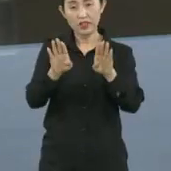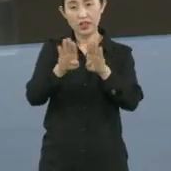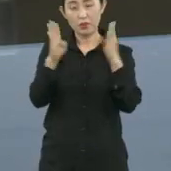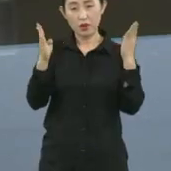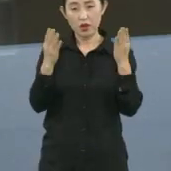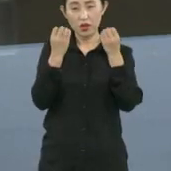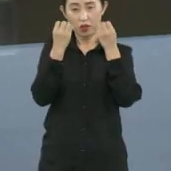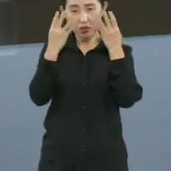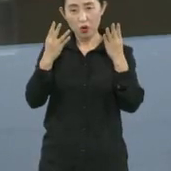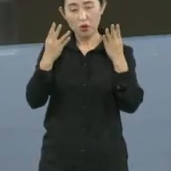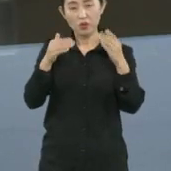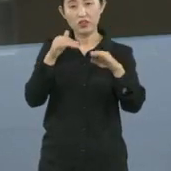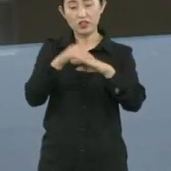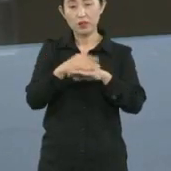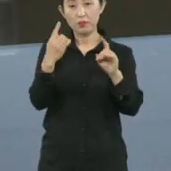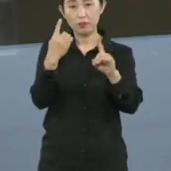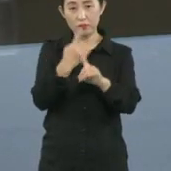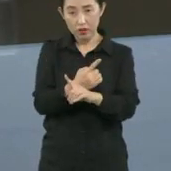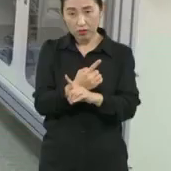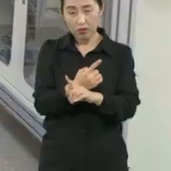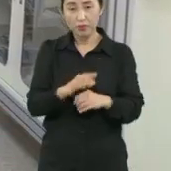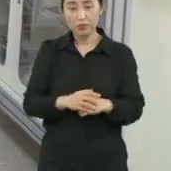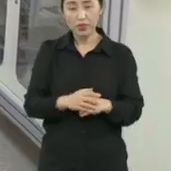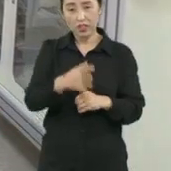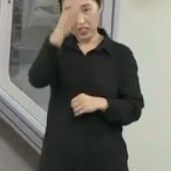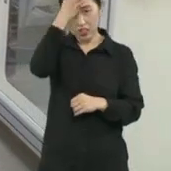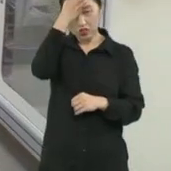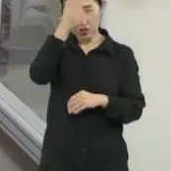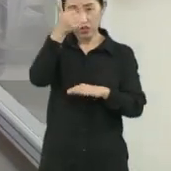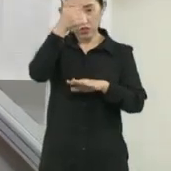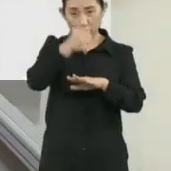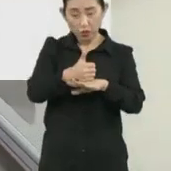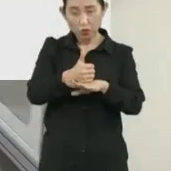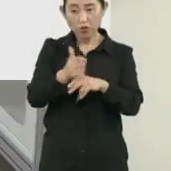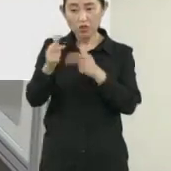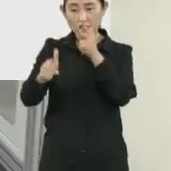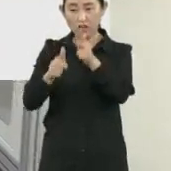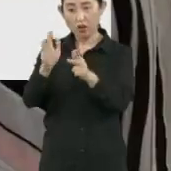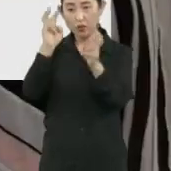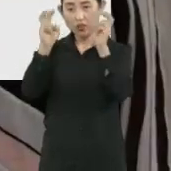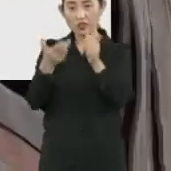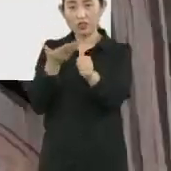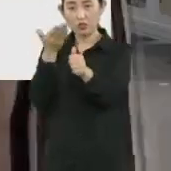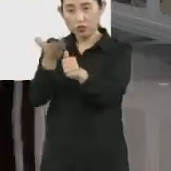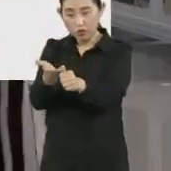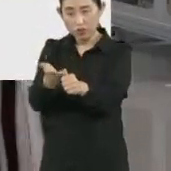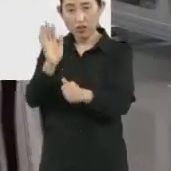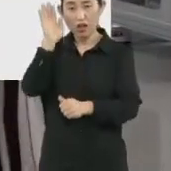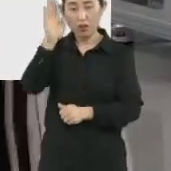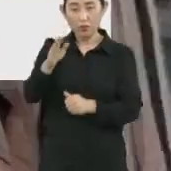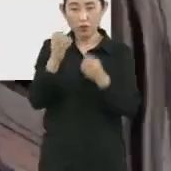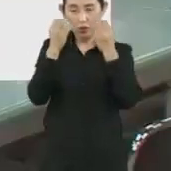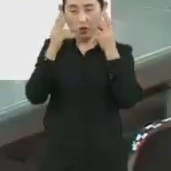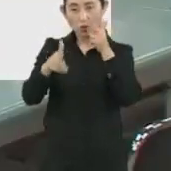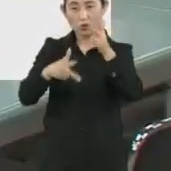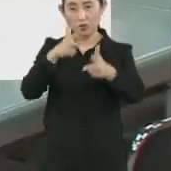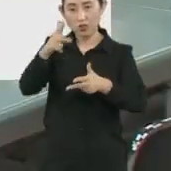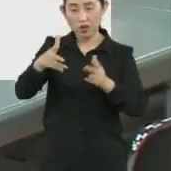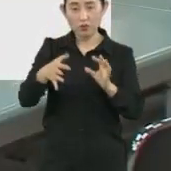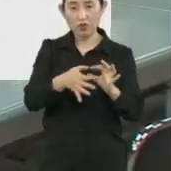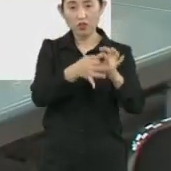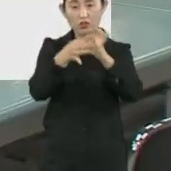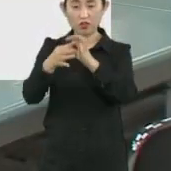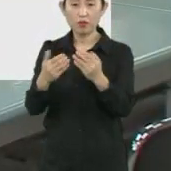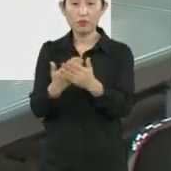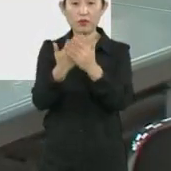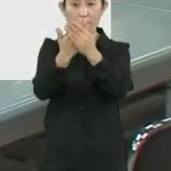혁신 생태계를 만드는 겁니다. 개발 성과를 적극 사업화해 국가 혁신성장과 신산업의 거점으로 만들겠다는